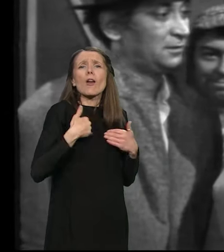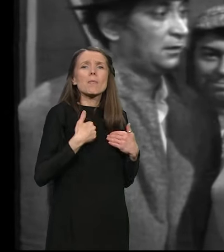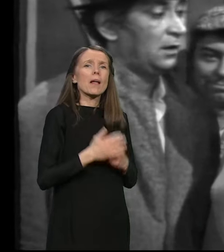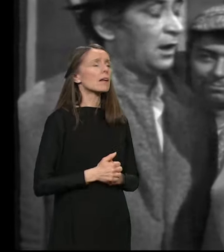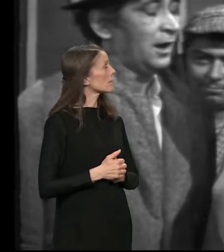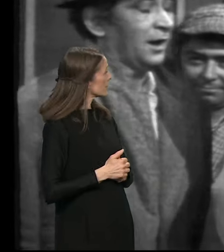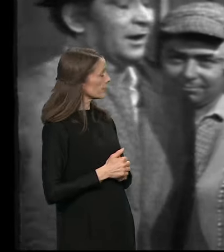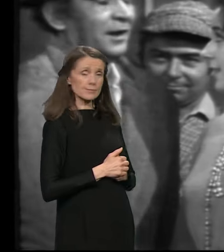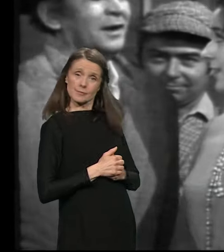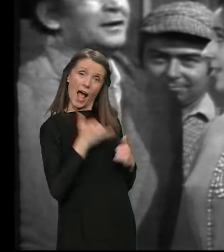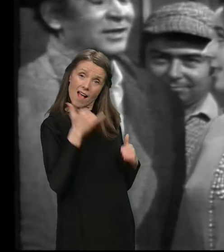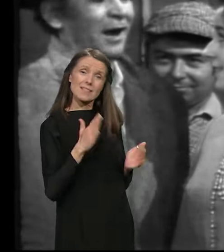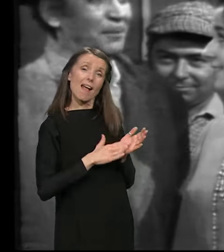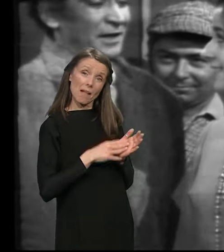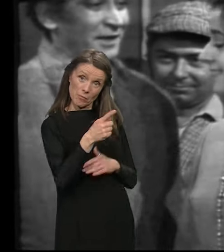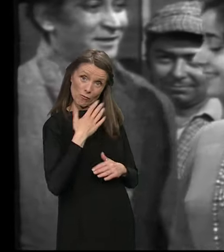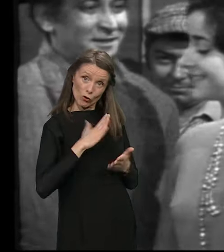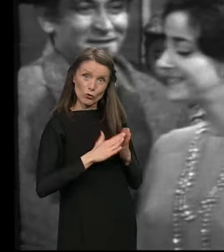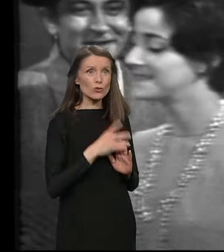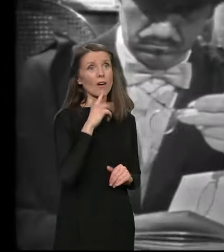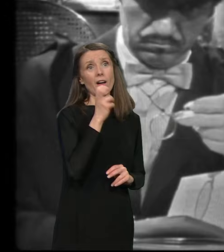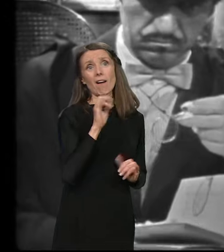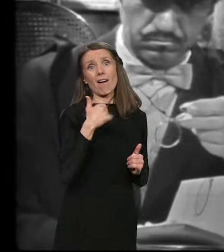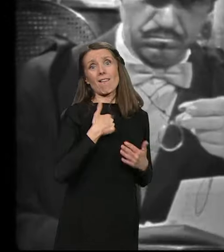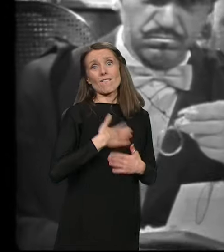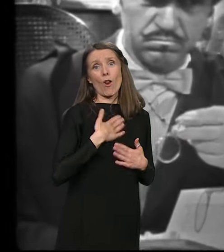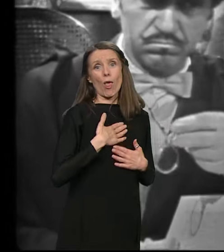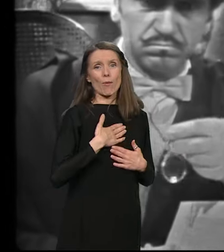se sada ženili? Da, bih.